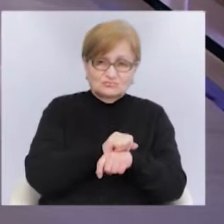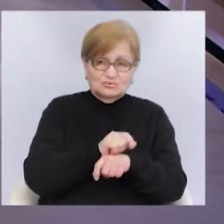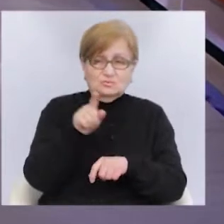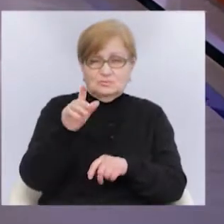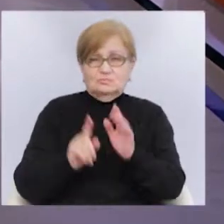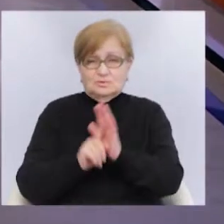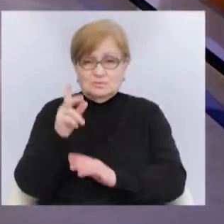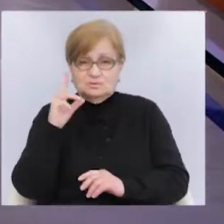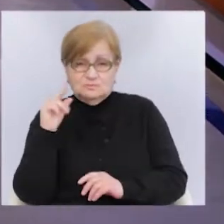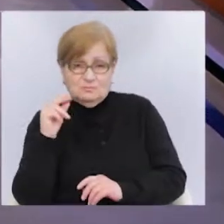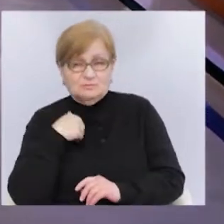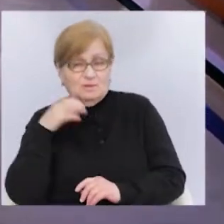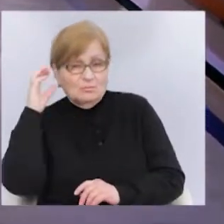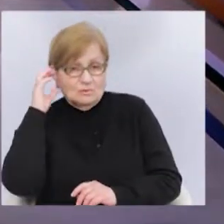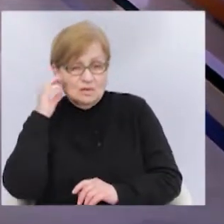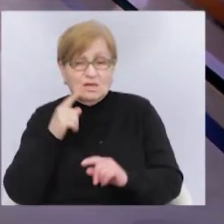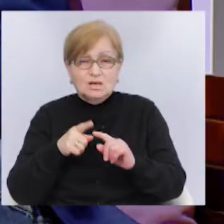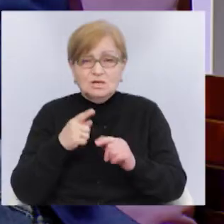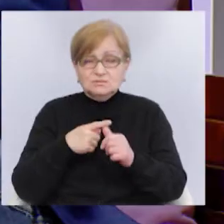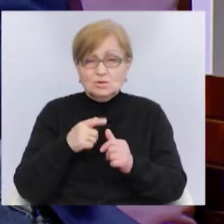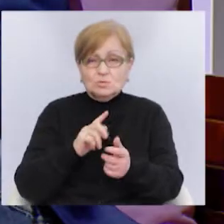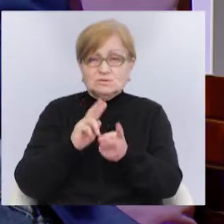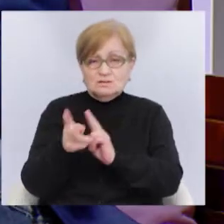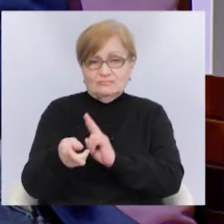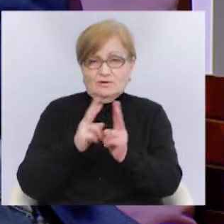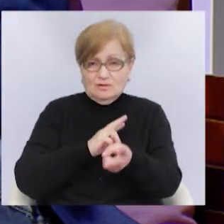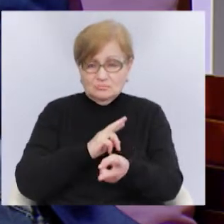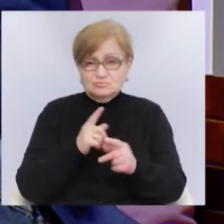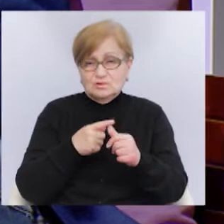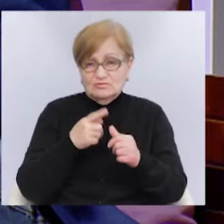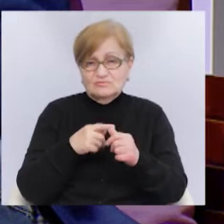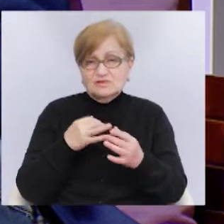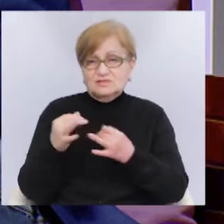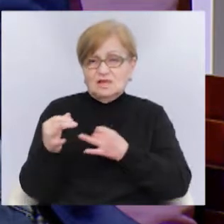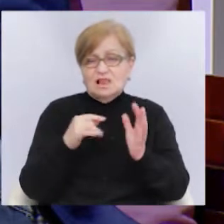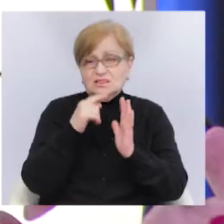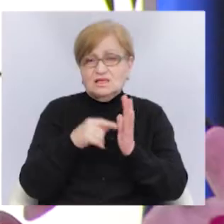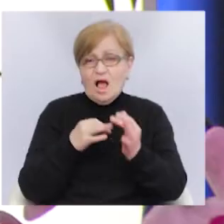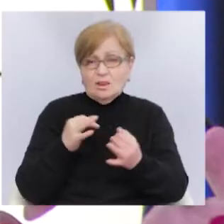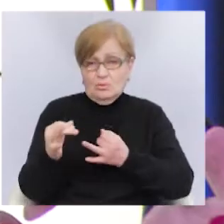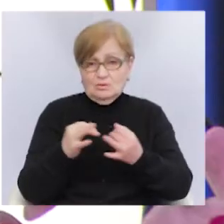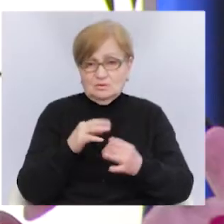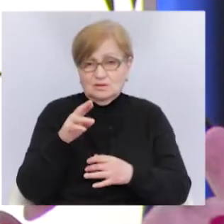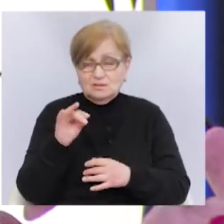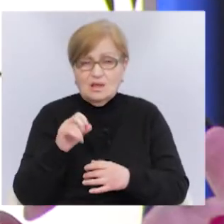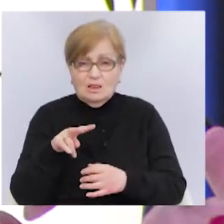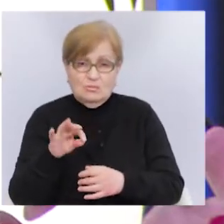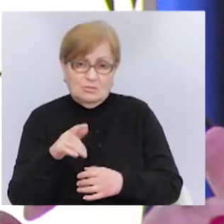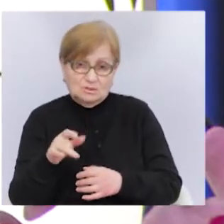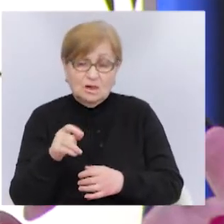თქვენ უნდა ისაუბროთ, ხო? აი ეს გაცვლა, გამოცვლა, რაც არის დიალოგის მახასიათებელი, ეს ყალიბდება